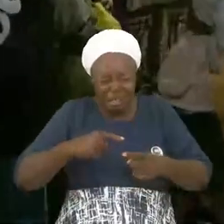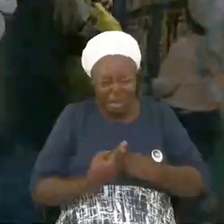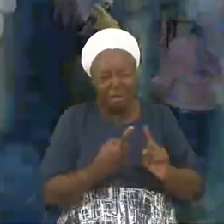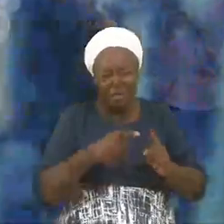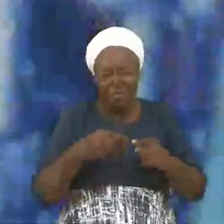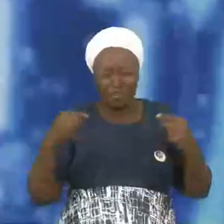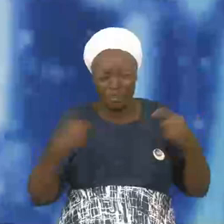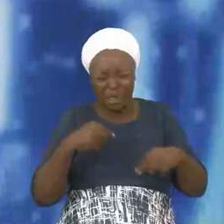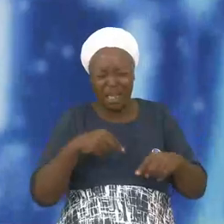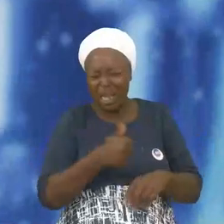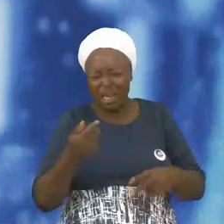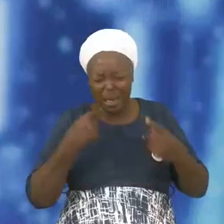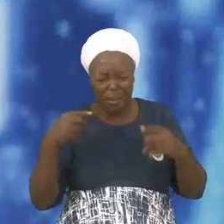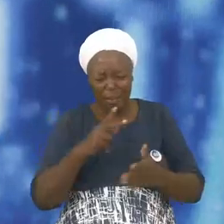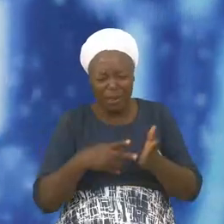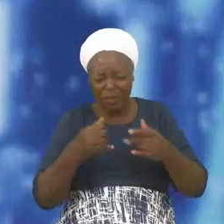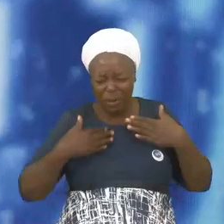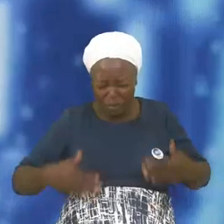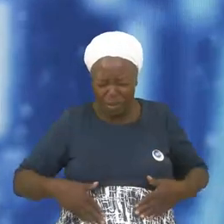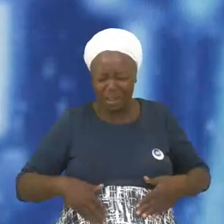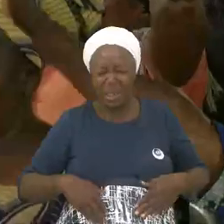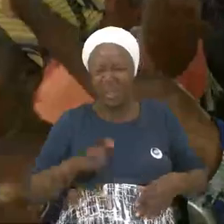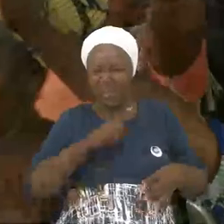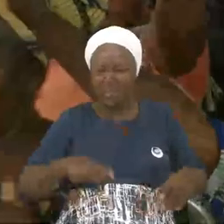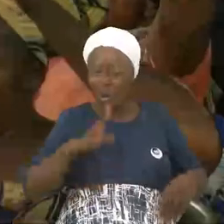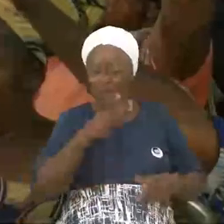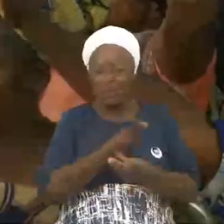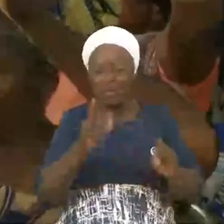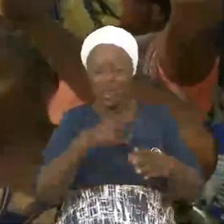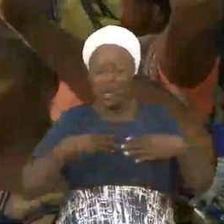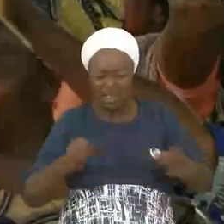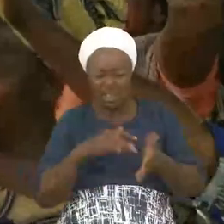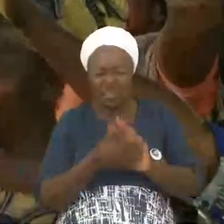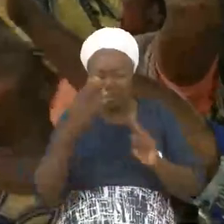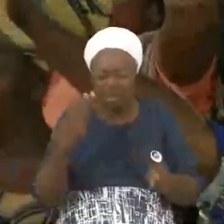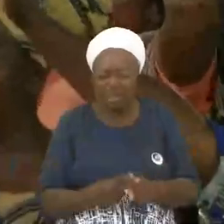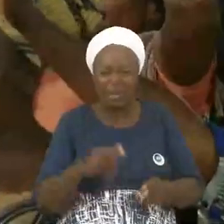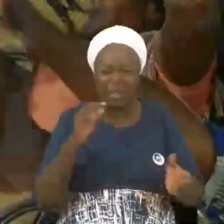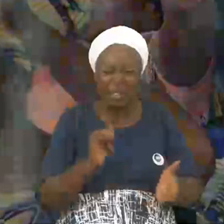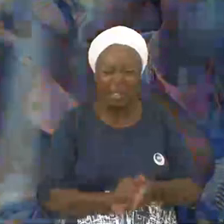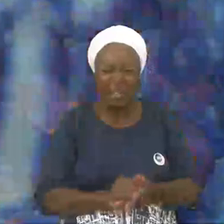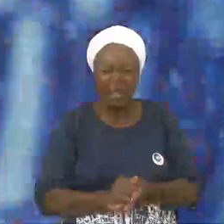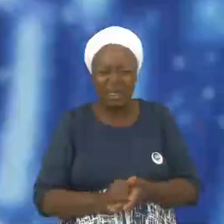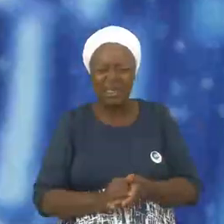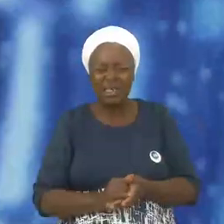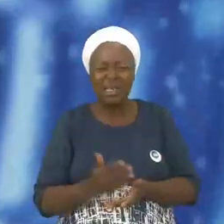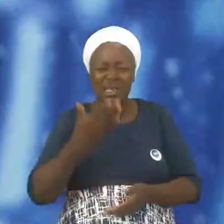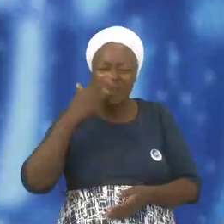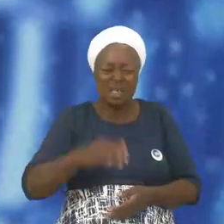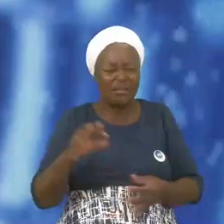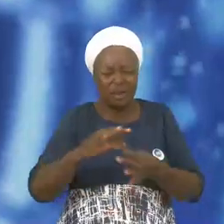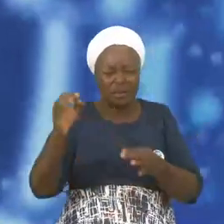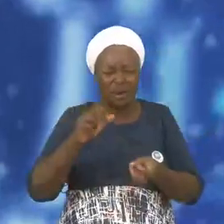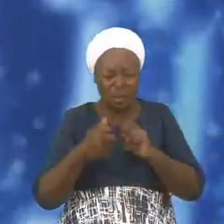pierre maintenant. Cette douleur aiguë, n'importe dans ton corps, sois délivré et guéri au nom